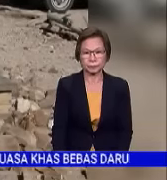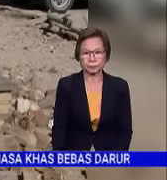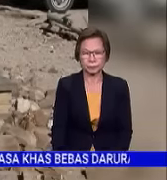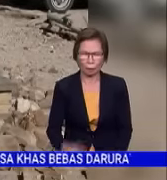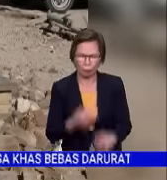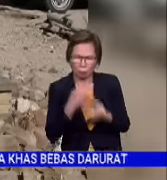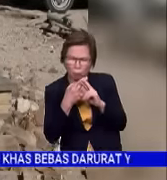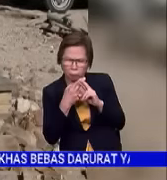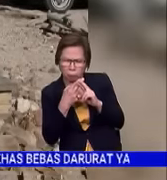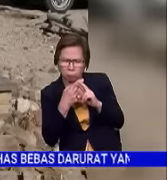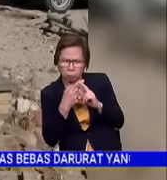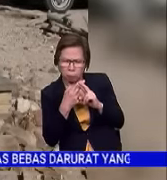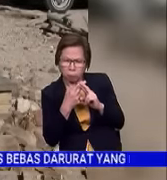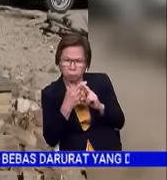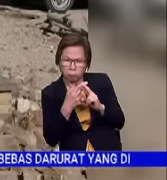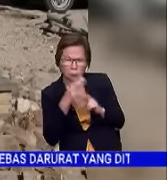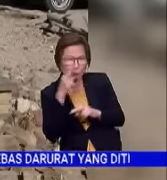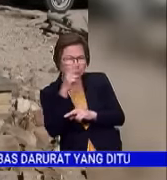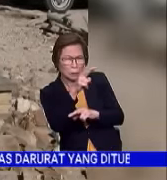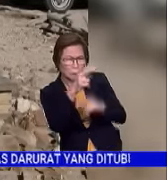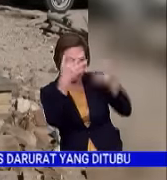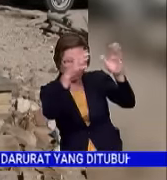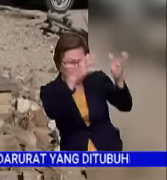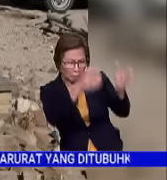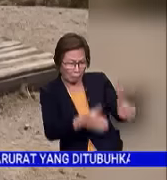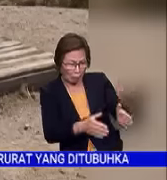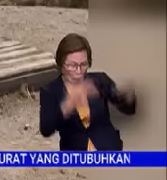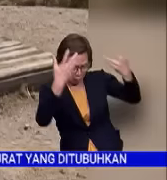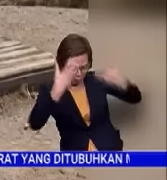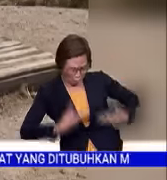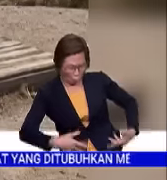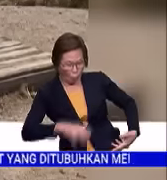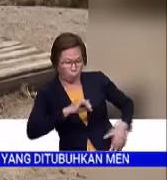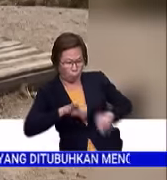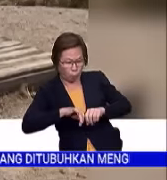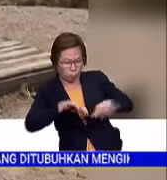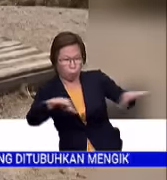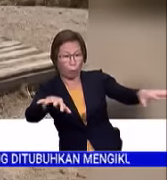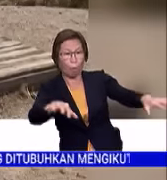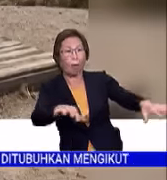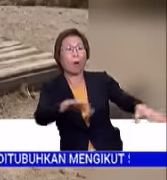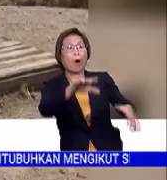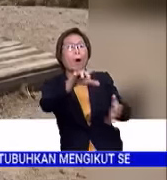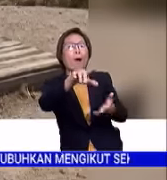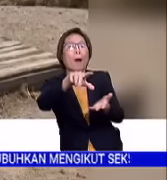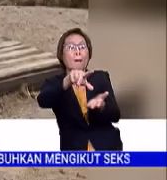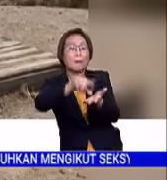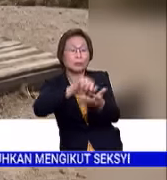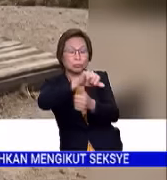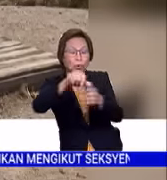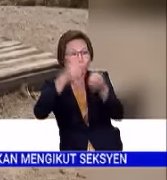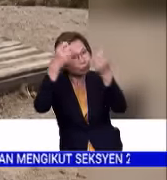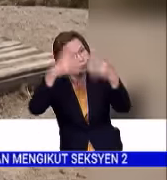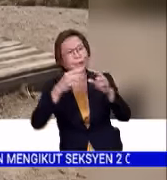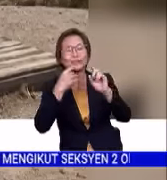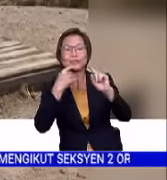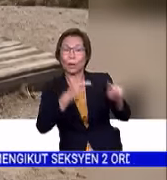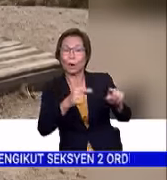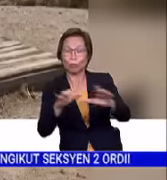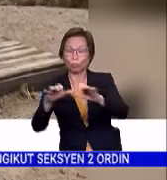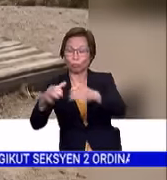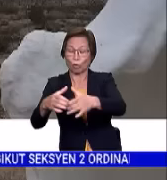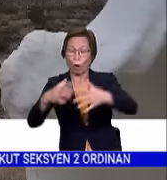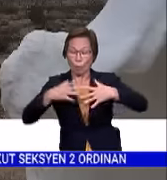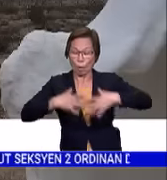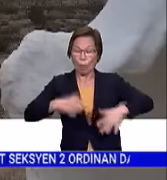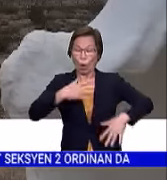Misteri di sebalik penampakan manusia berselubung putih yang pernah tular di media sosial kini terungkai. Kelibat sekumpulan manusia